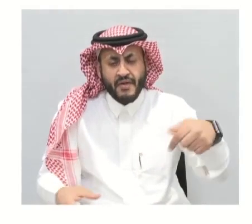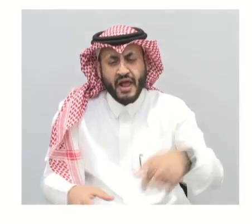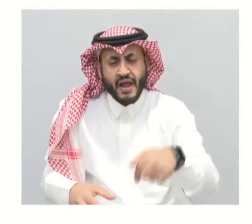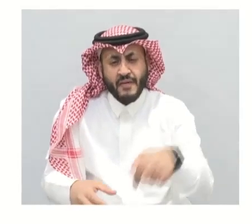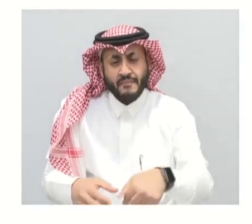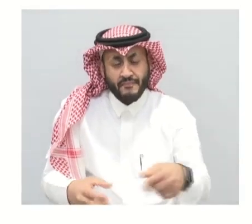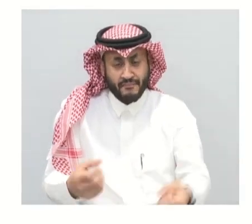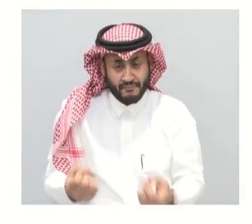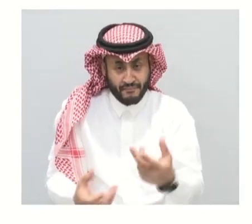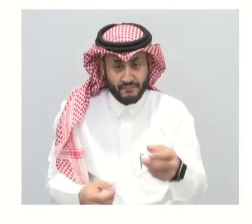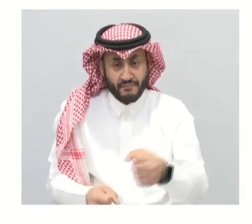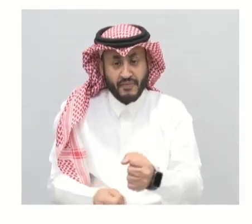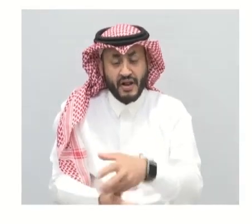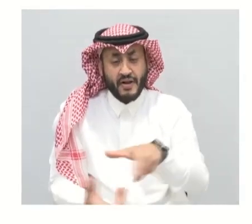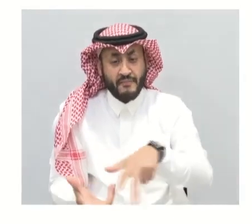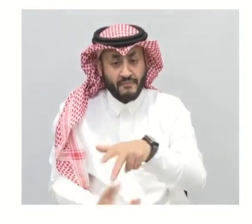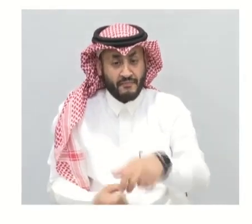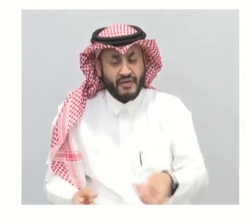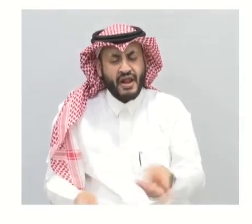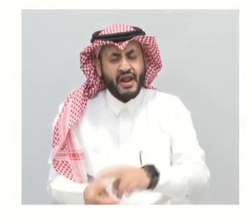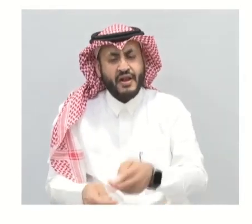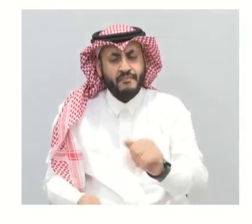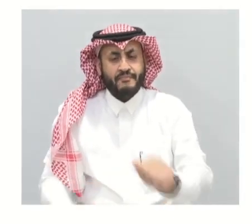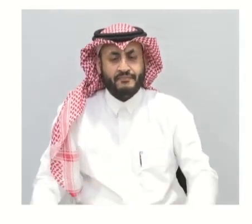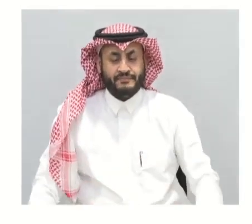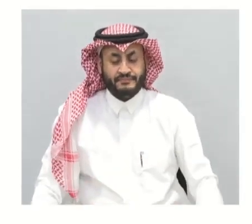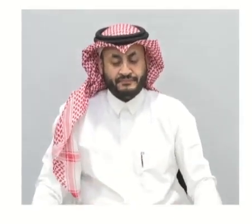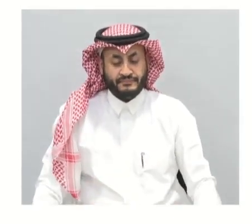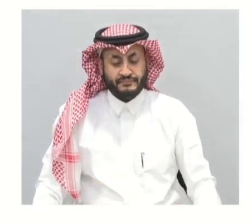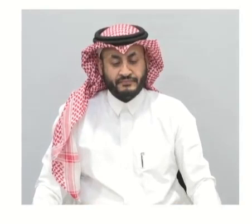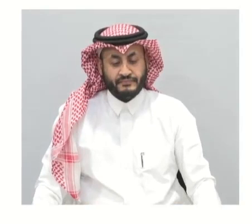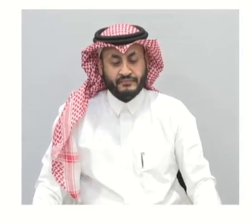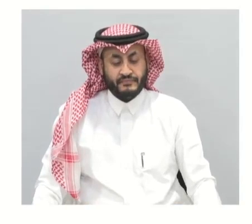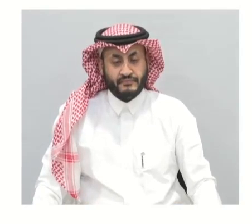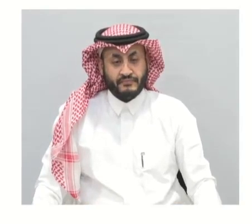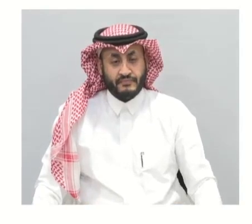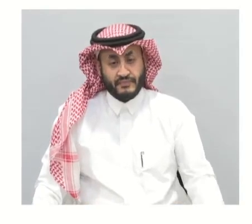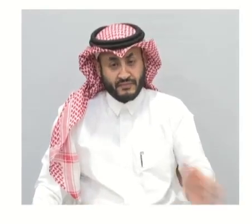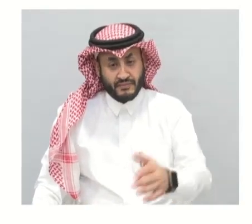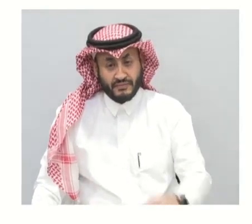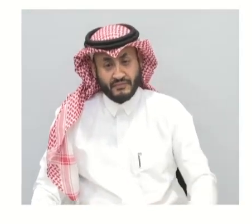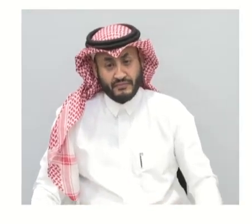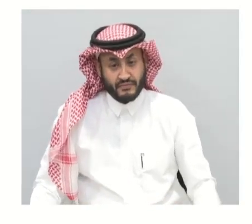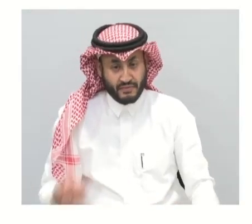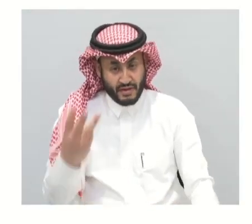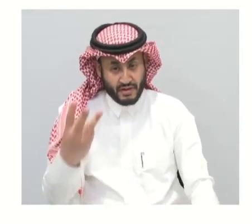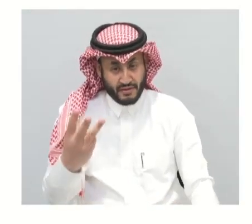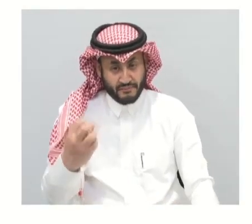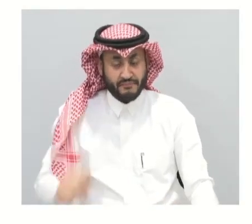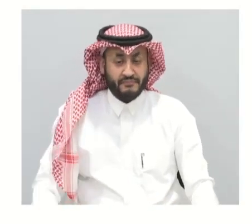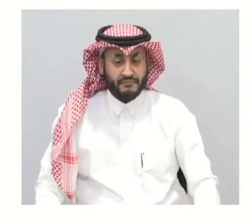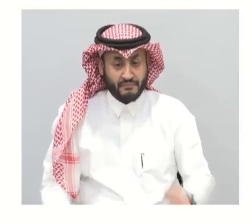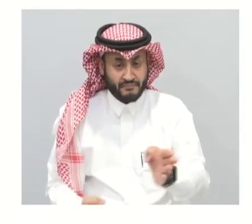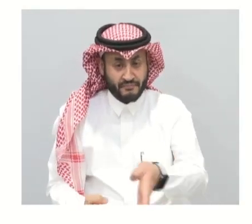كمصدر من مصادر الطاقه غير المتجدده اضافه الى ذلك تعرفنا على القواعد